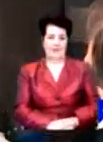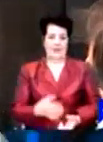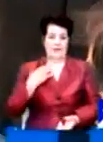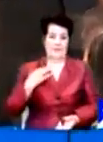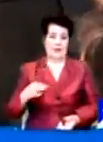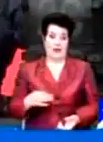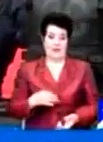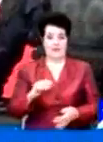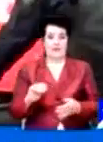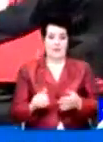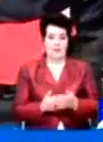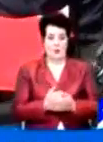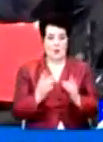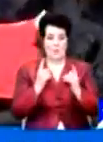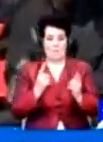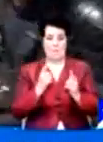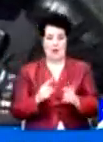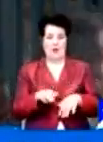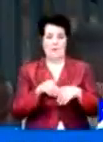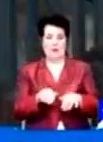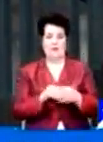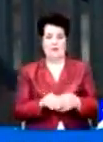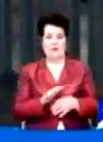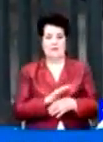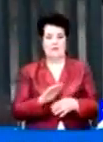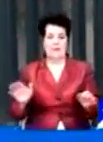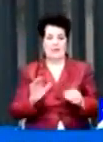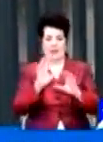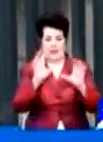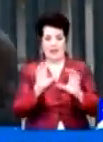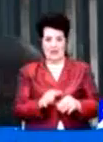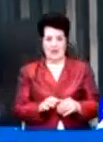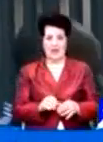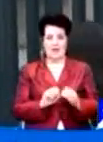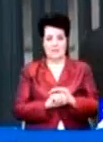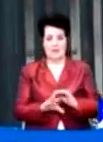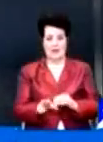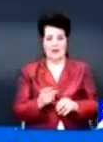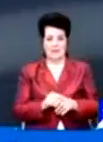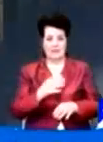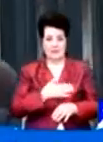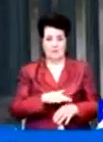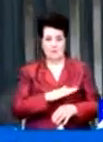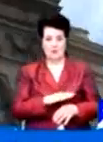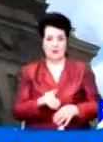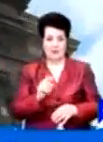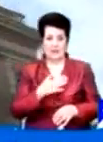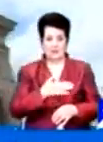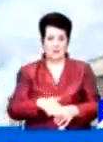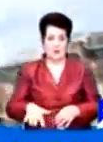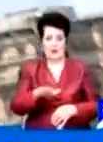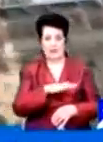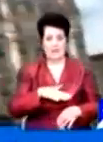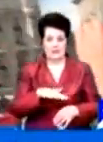Parisul e din nou scena unor proteste. Sute de imigranți ilegali au intrat în clădirea Panteonului în semn de nemulțumire față de situația lor pe